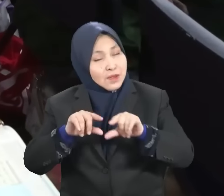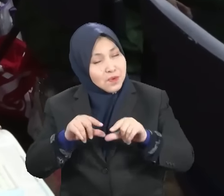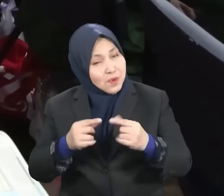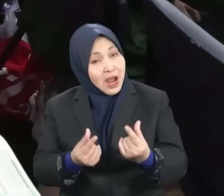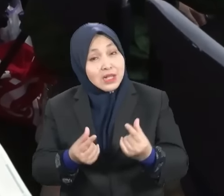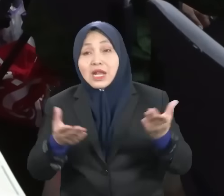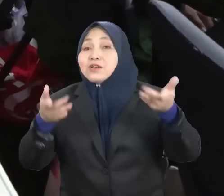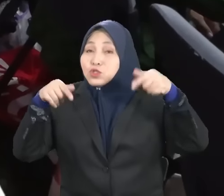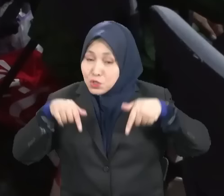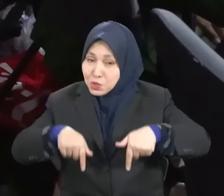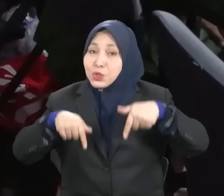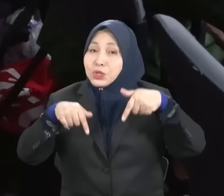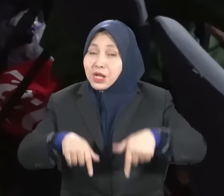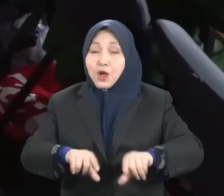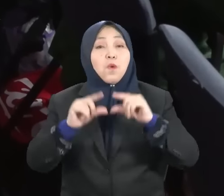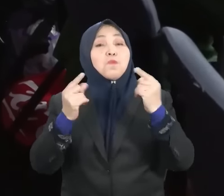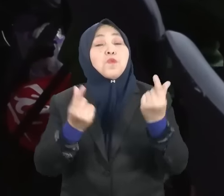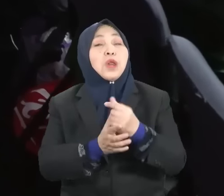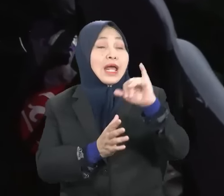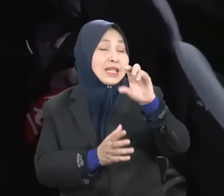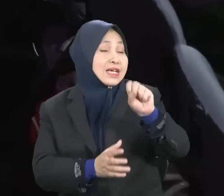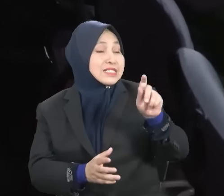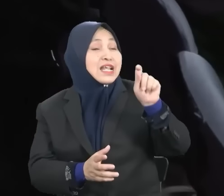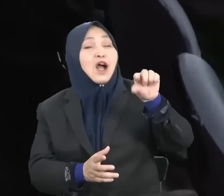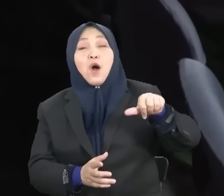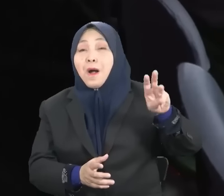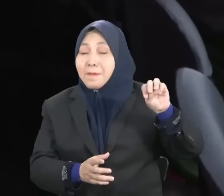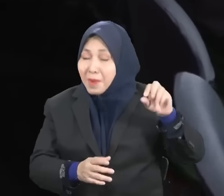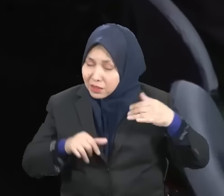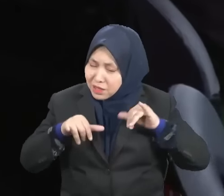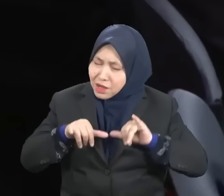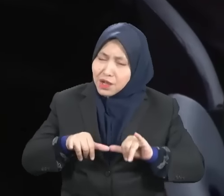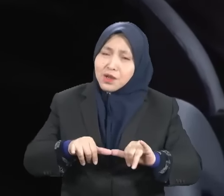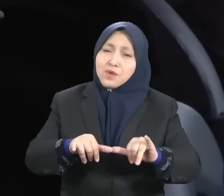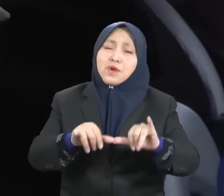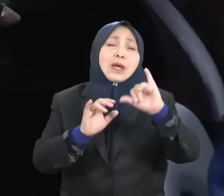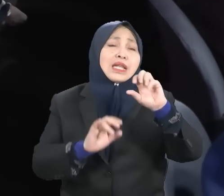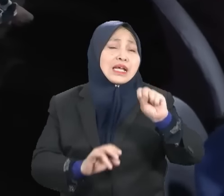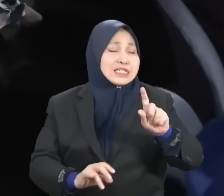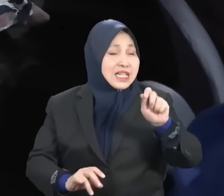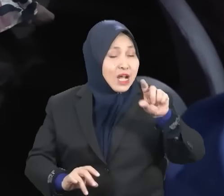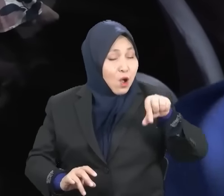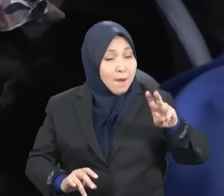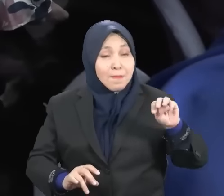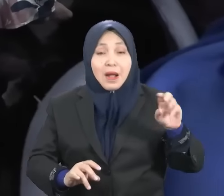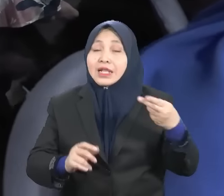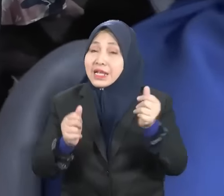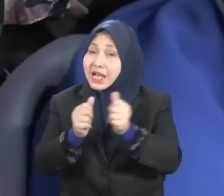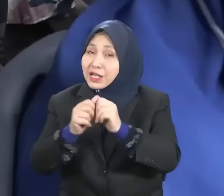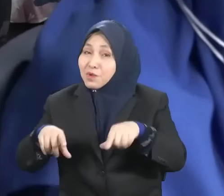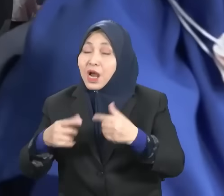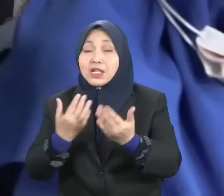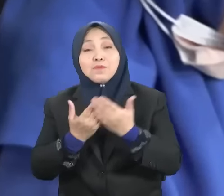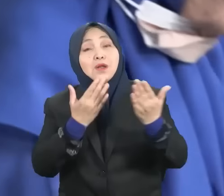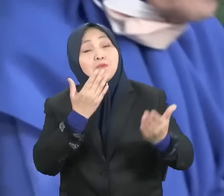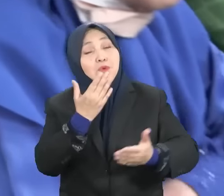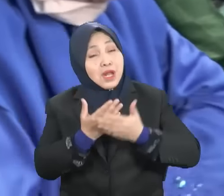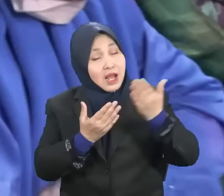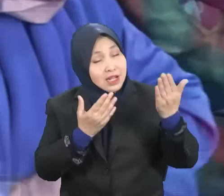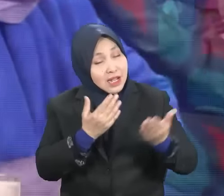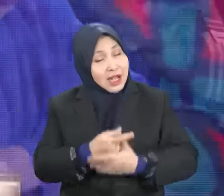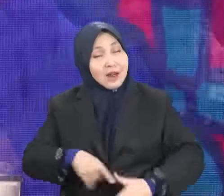studio kumpulan Istiqomah nah terus beristiqomah dengan Alquran dan dipermudahkan Allah subhanahu wa ta'ala